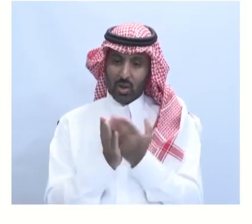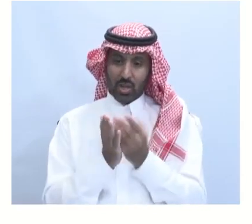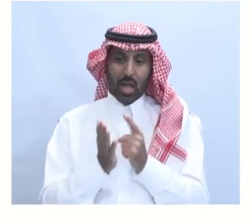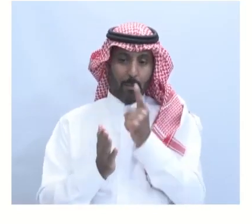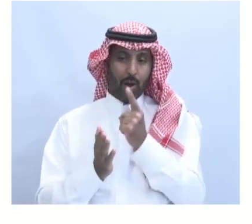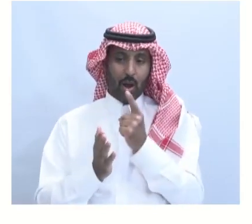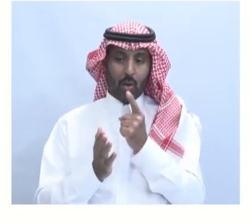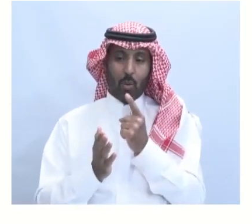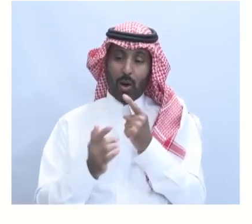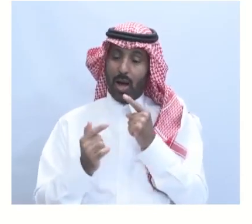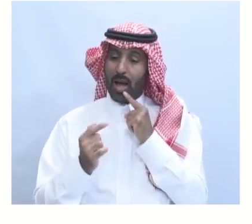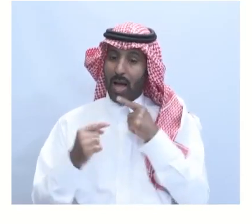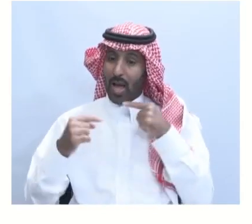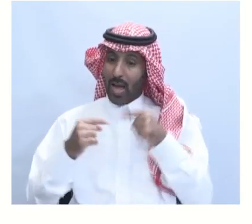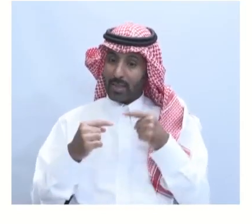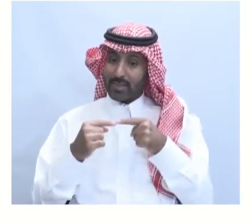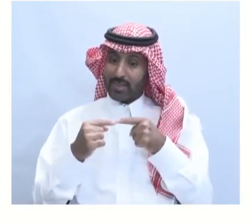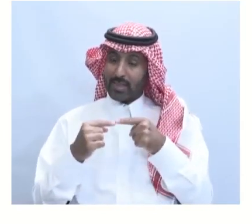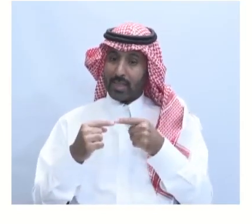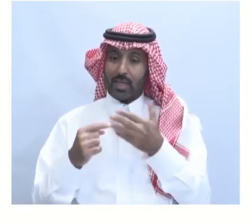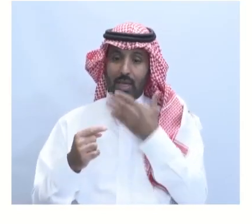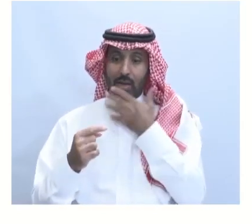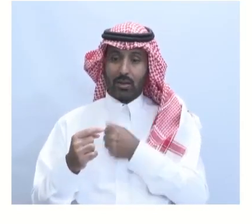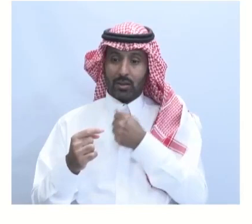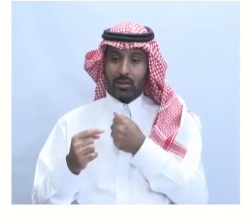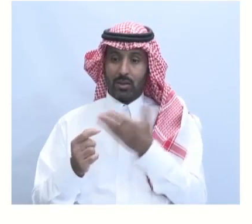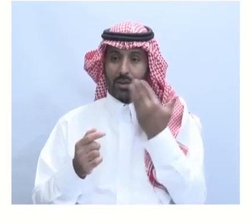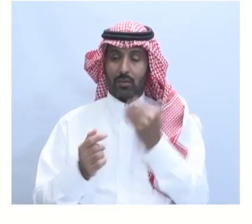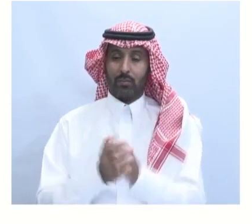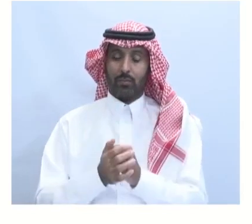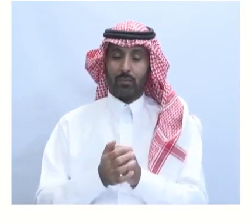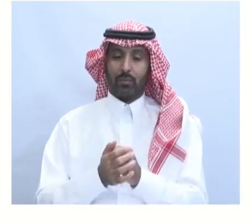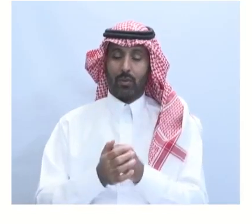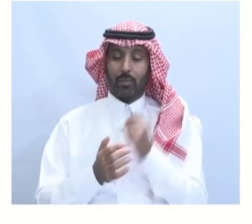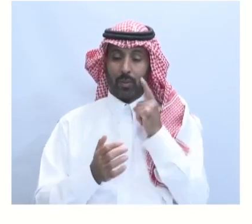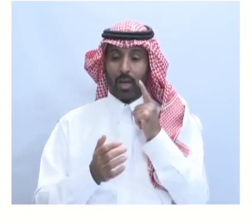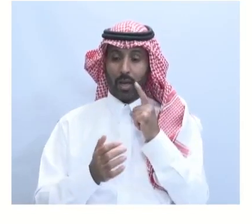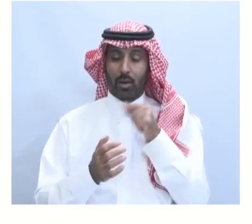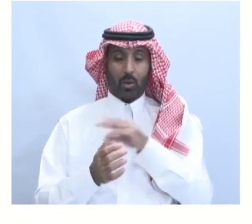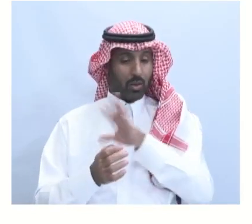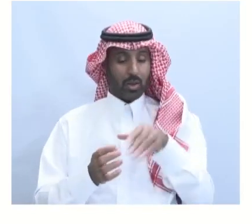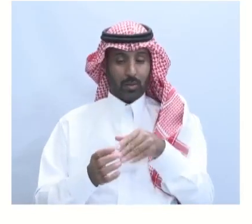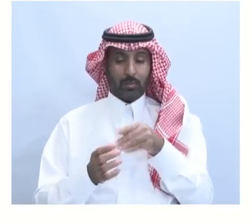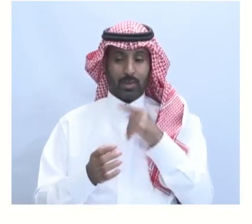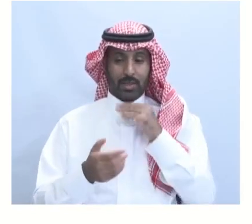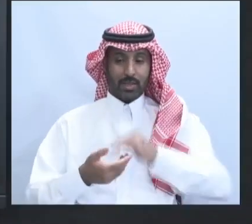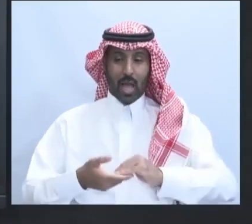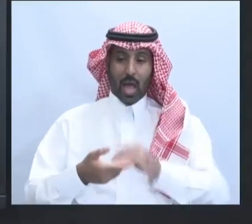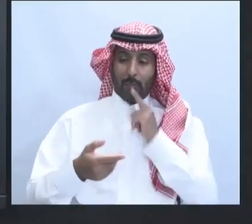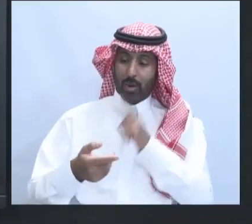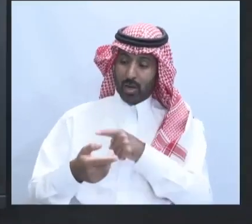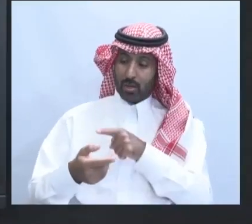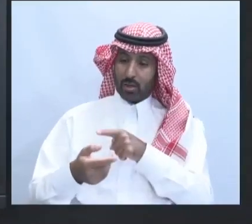ما يعرفونه من السنه النبويه عن رسول الله صلى الله عليه وسلم فاشتهر منه من الصحابه بالنقد